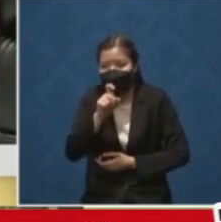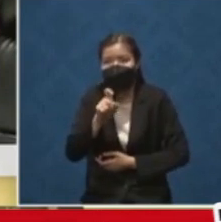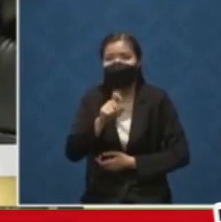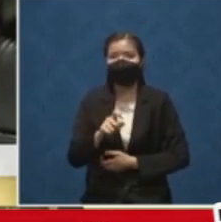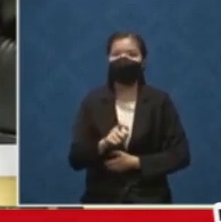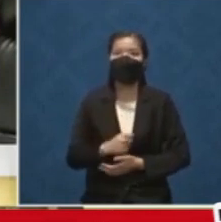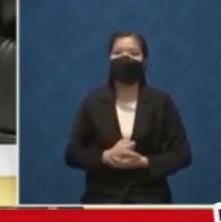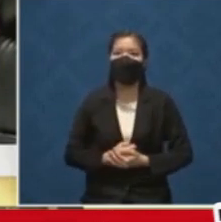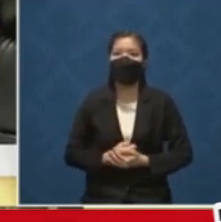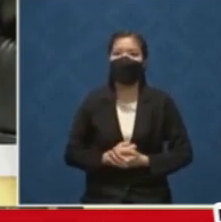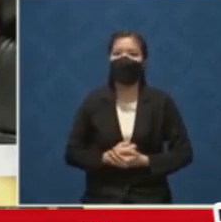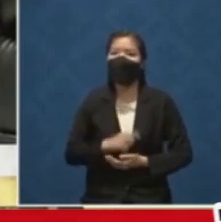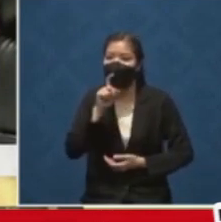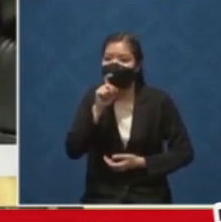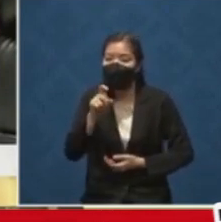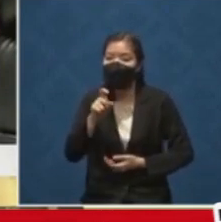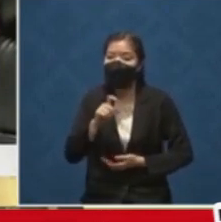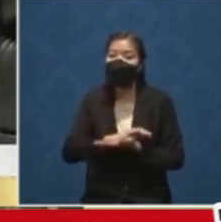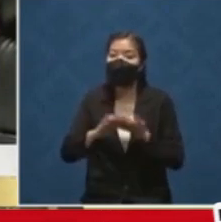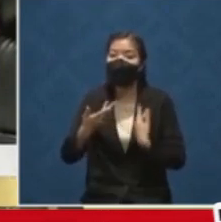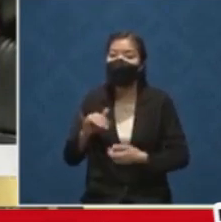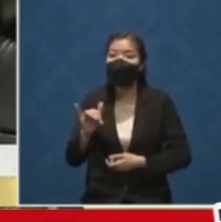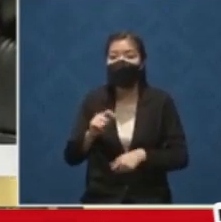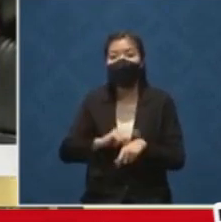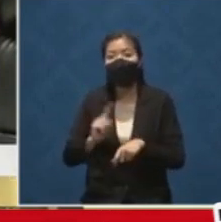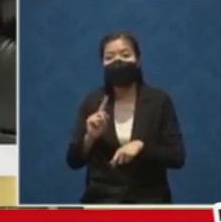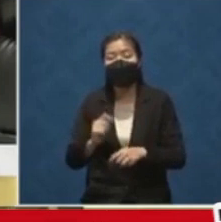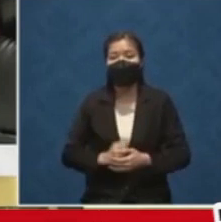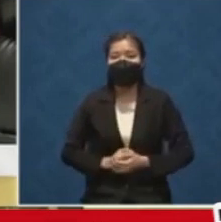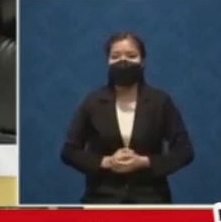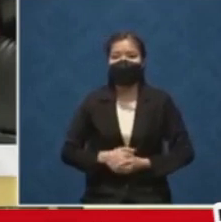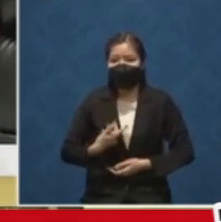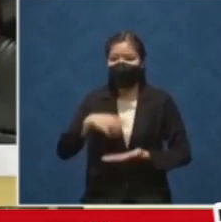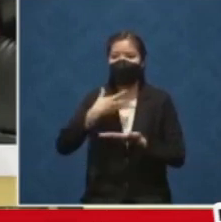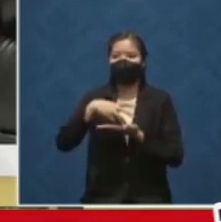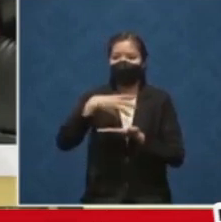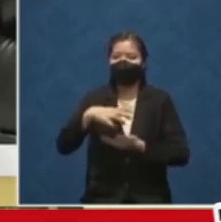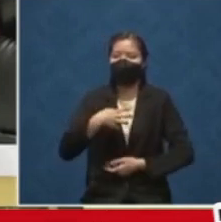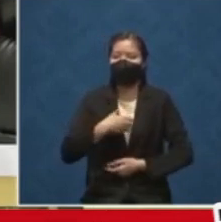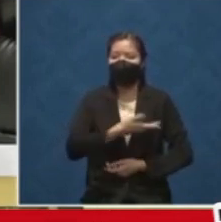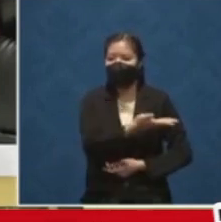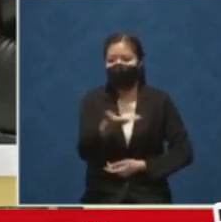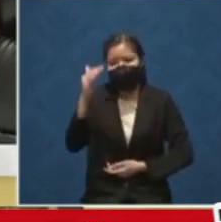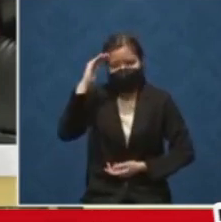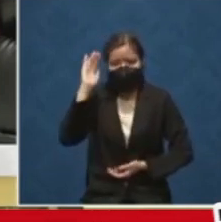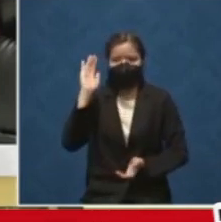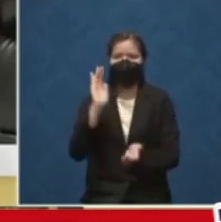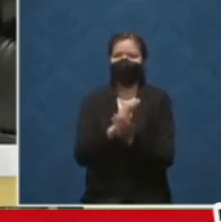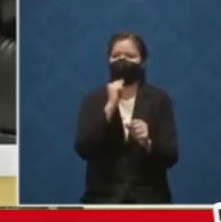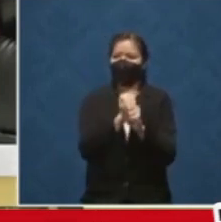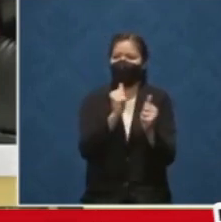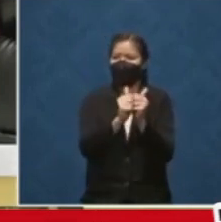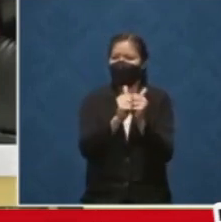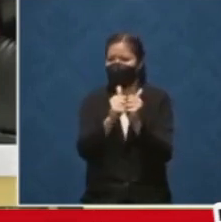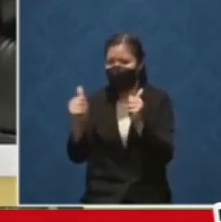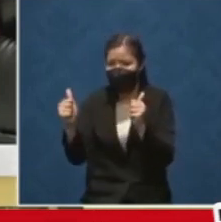เพระผมอยากกันให้ตำรวจทำงานอย่างมีสักษี ทำงานอย่างดีเข้ามาแล้วอยู่ ก็ไปภาาบ